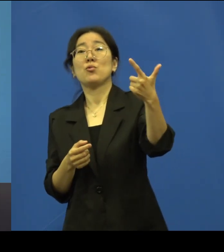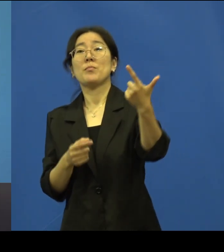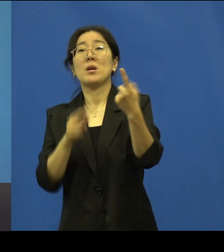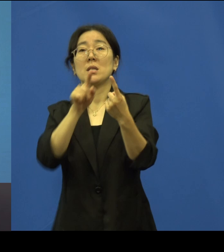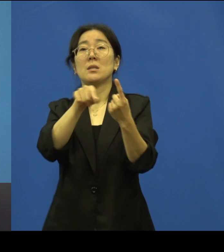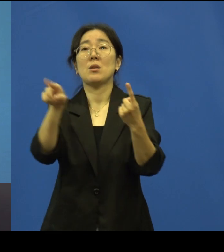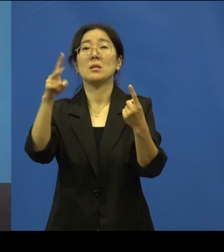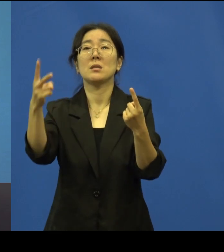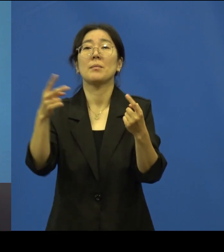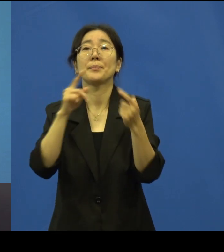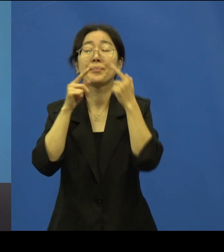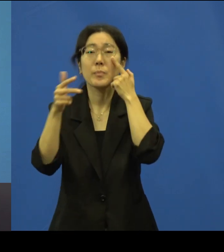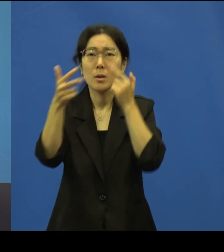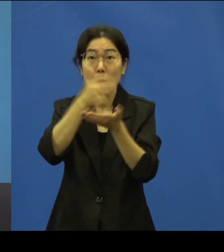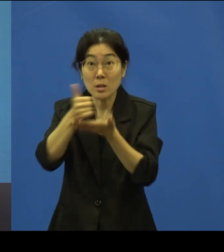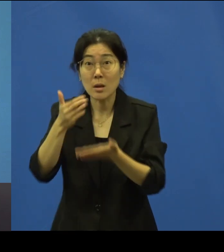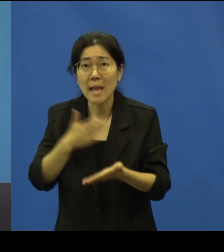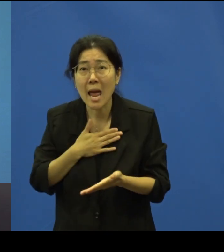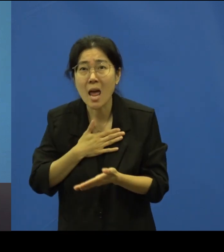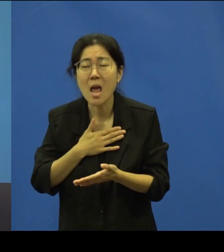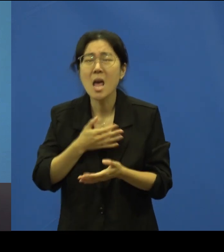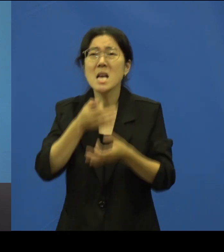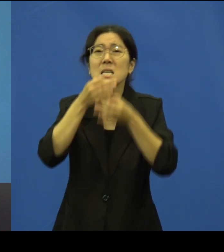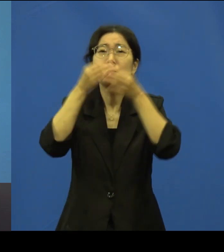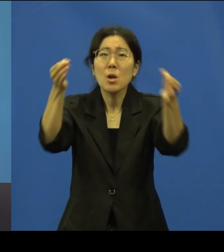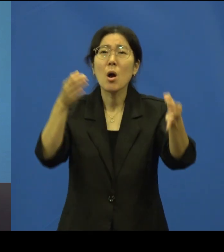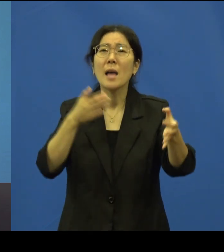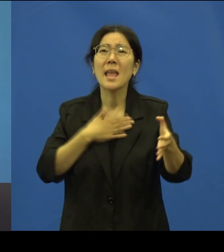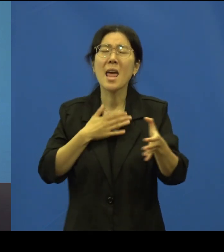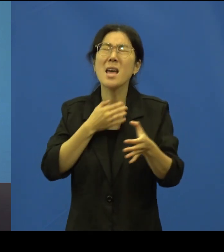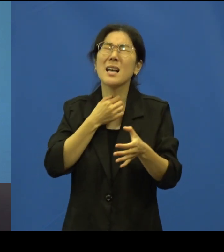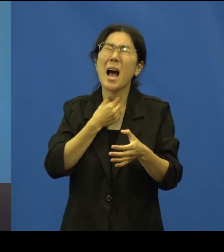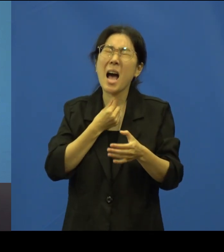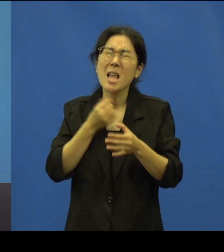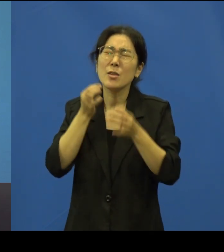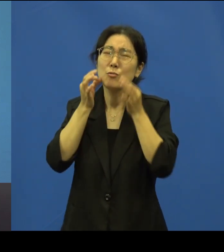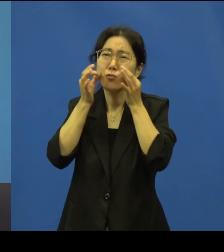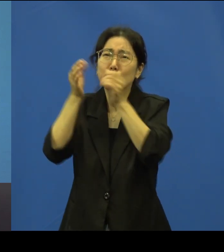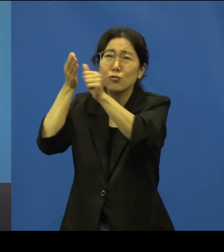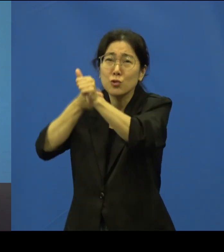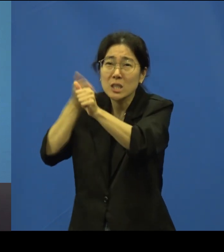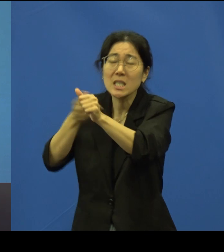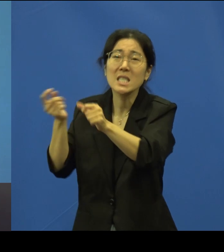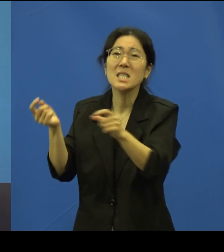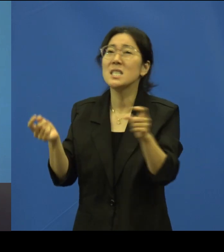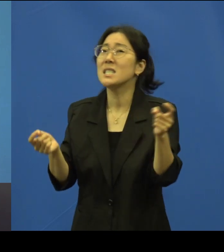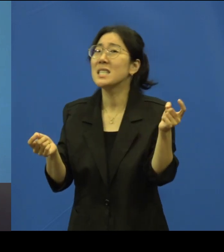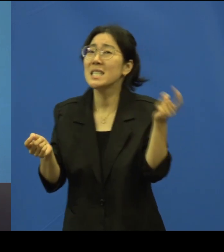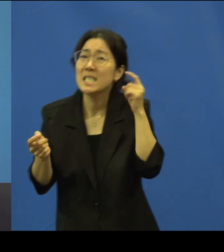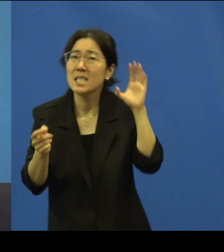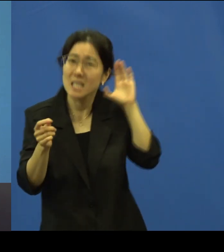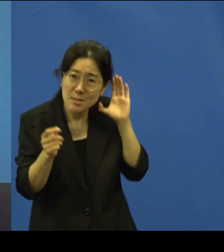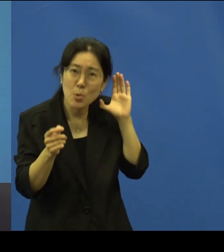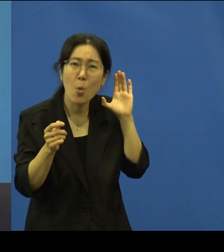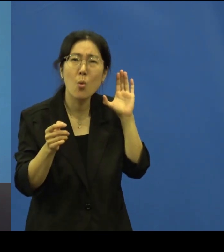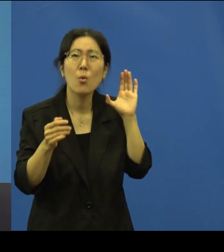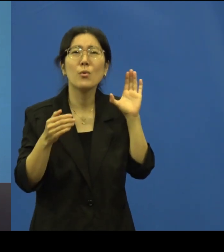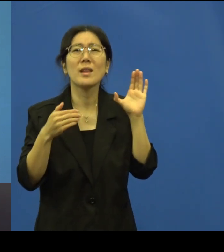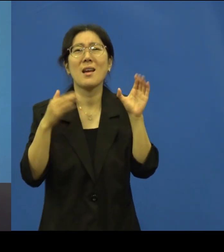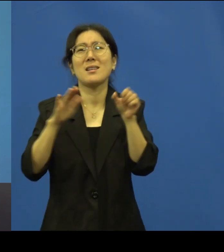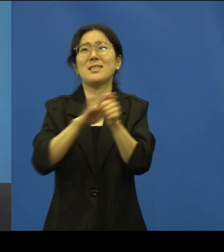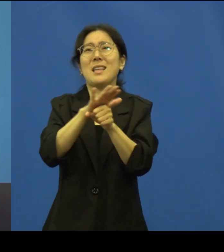시작. 여호와께서 내 음성과 내 간구를 들으심으로 내가 그를